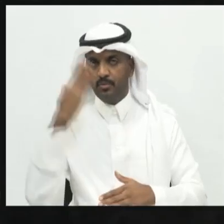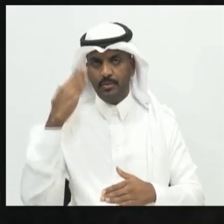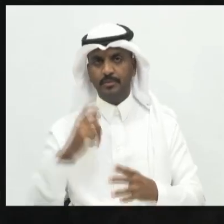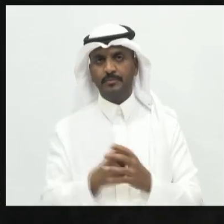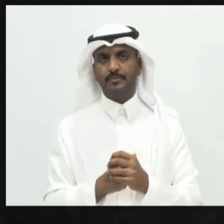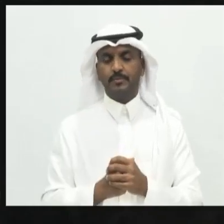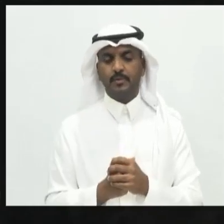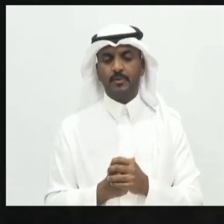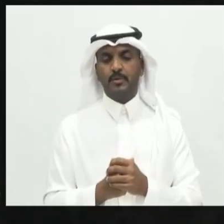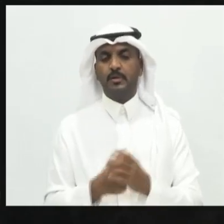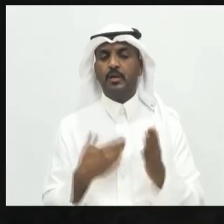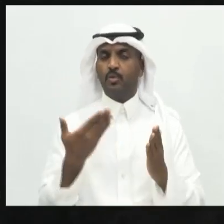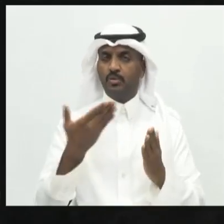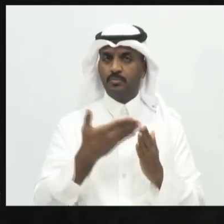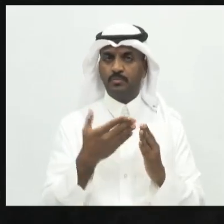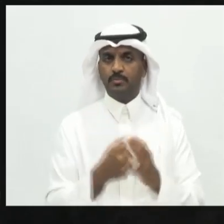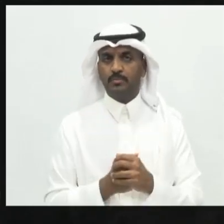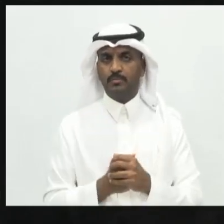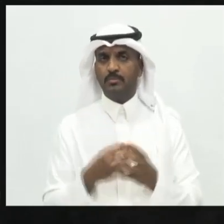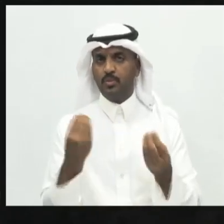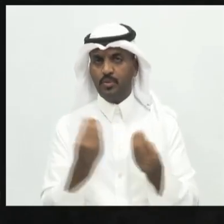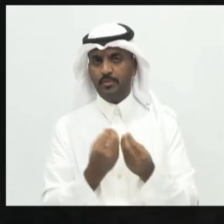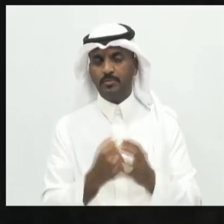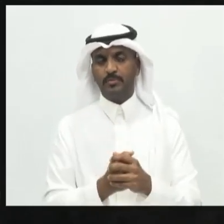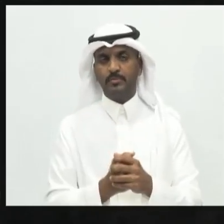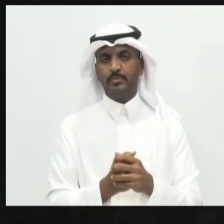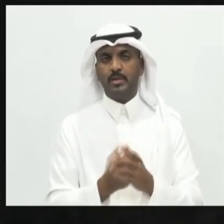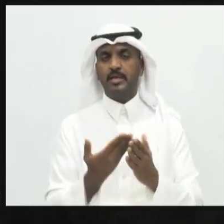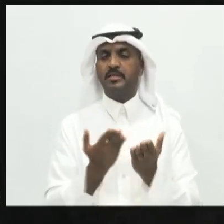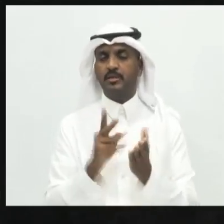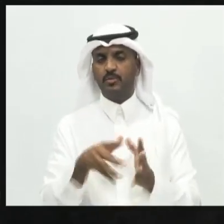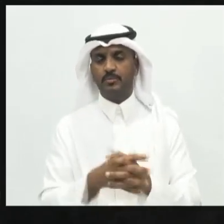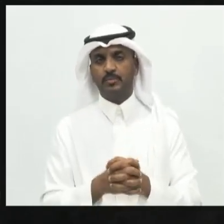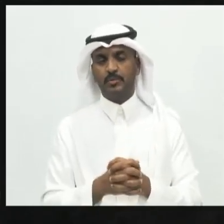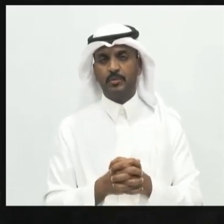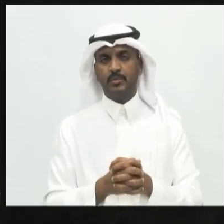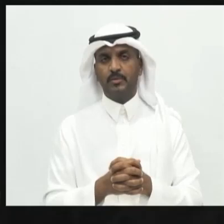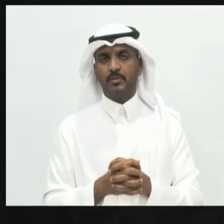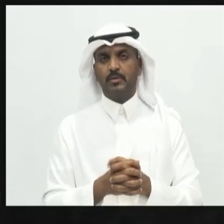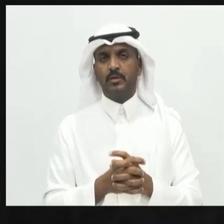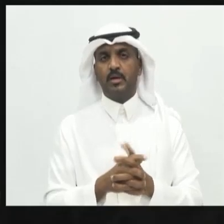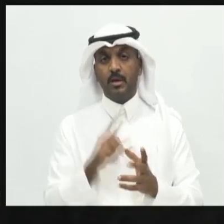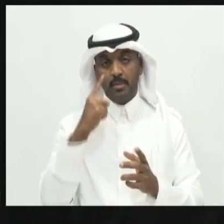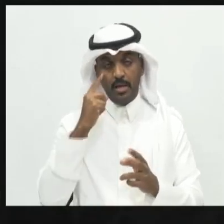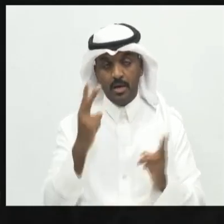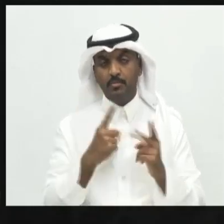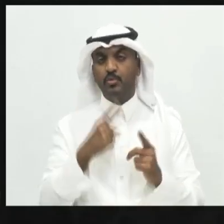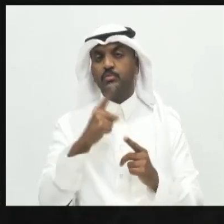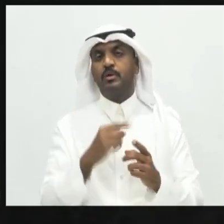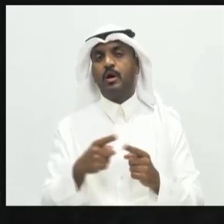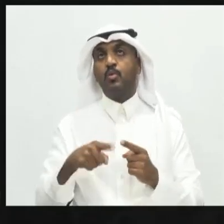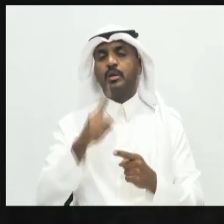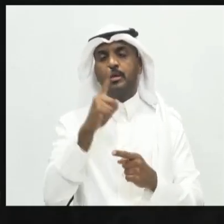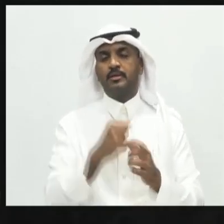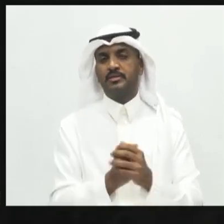وبناتي الى هنا نكون قد وصلنا سويا لنهايه درسنا لهذا اليوم على امل اللقاء بكم بحول الله عز وجل